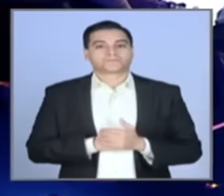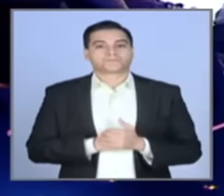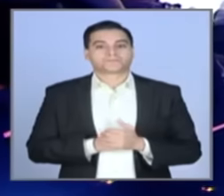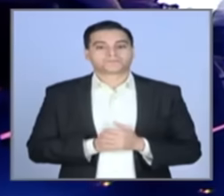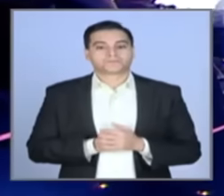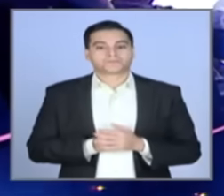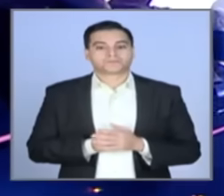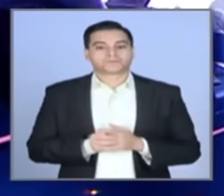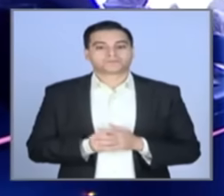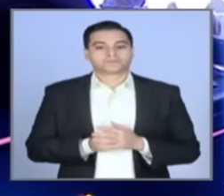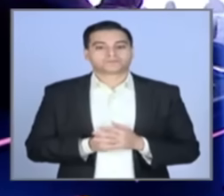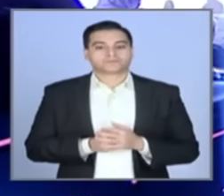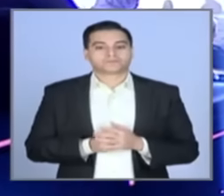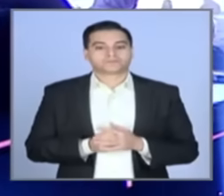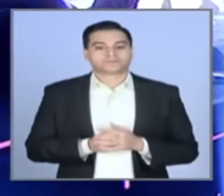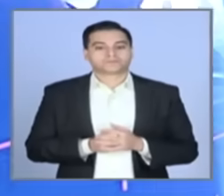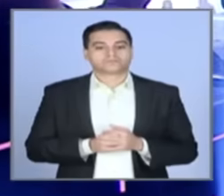هو